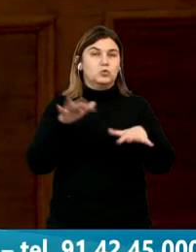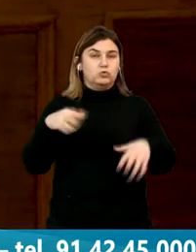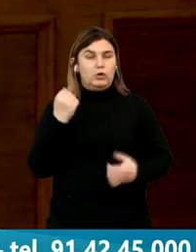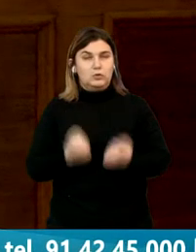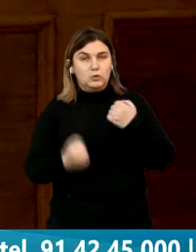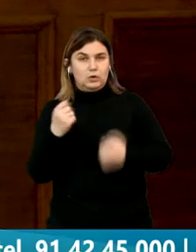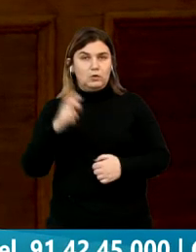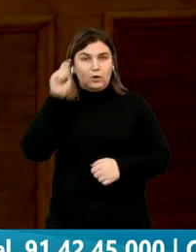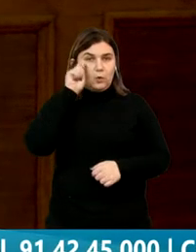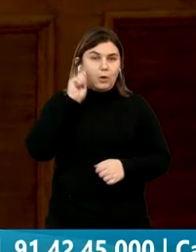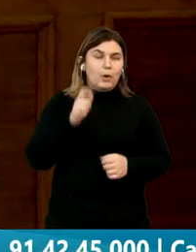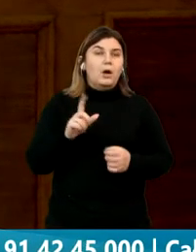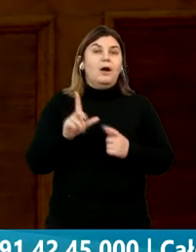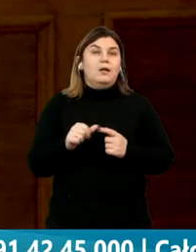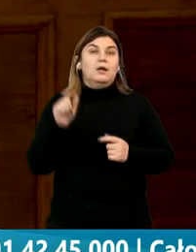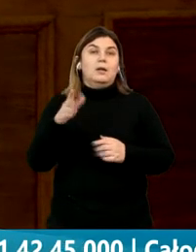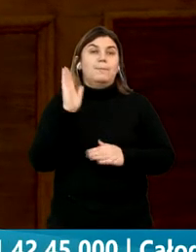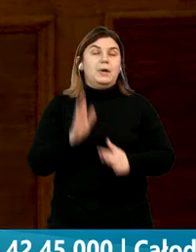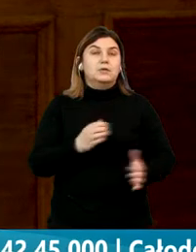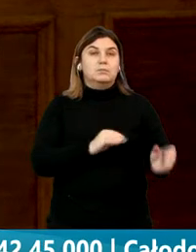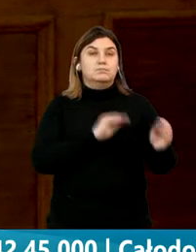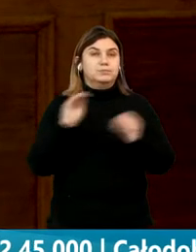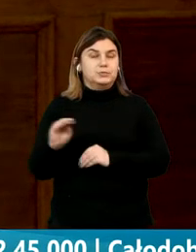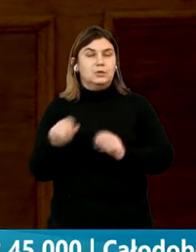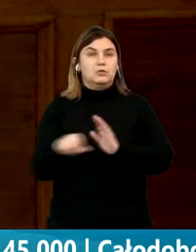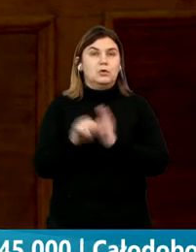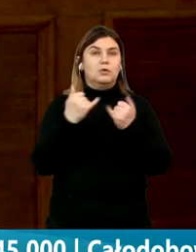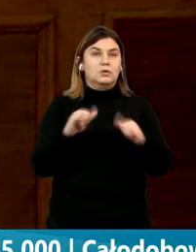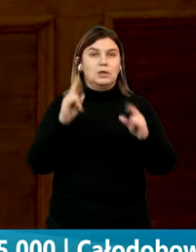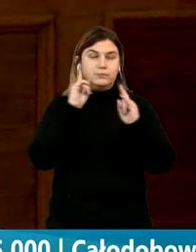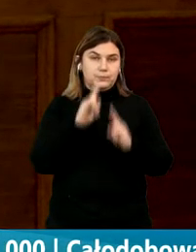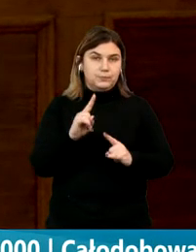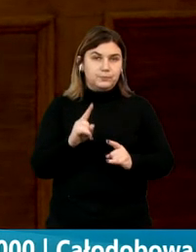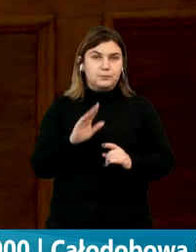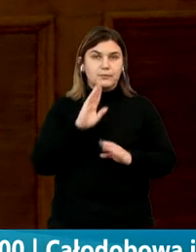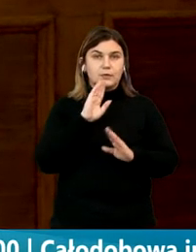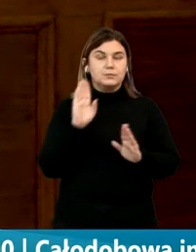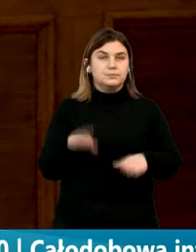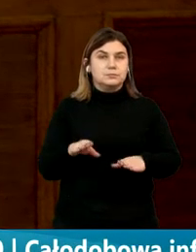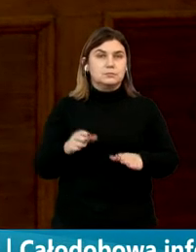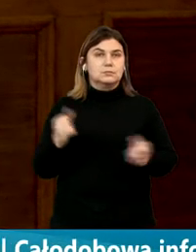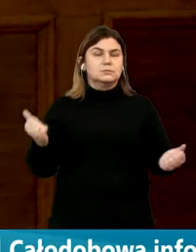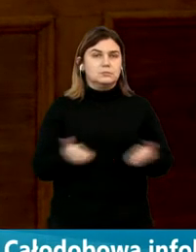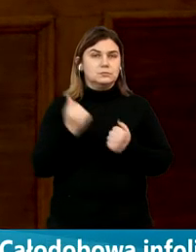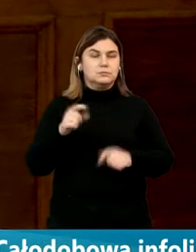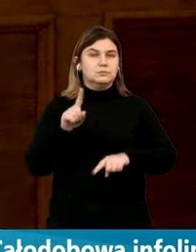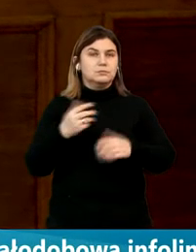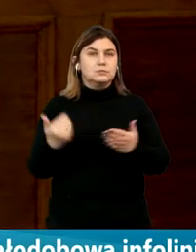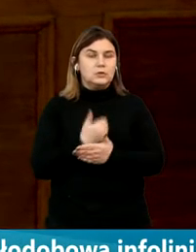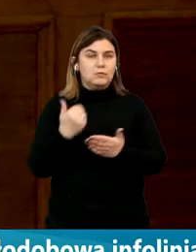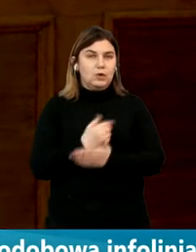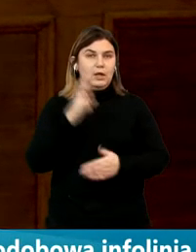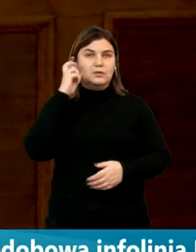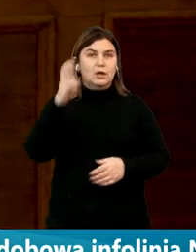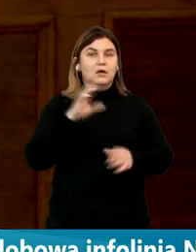też te inwestycje przeniosą nasz transport publiczny do zupełnie innej rzeczywistości, pozwolą funkcjonować nowoczesnym tramwajem już niemal na